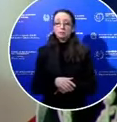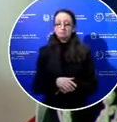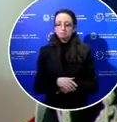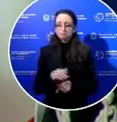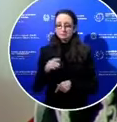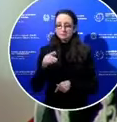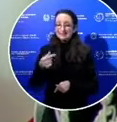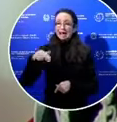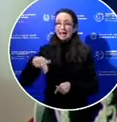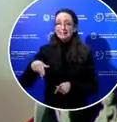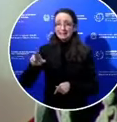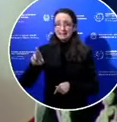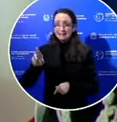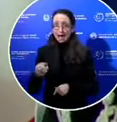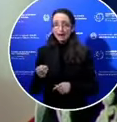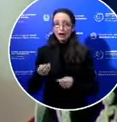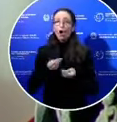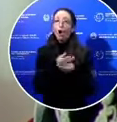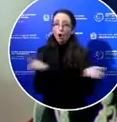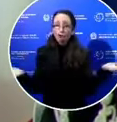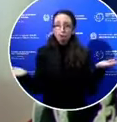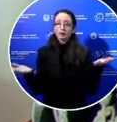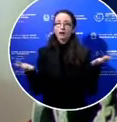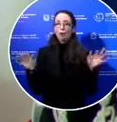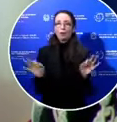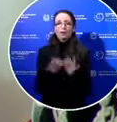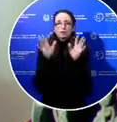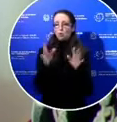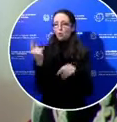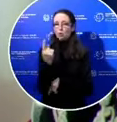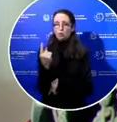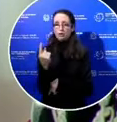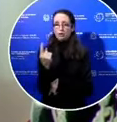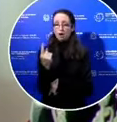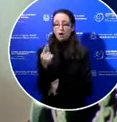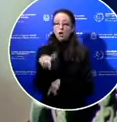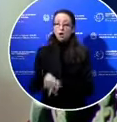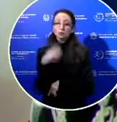offre certamente un'occasione irripetibile. Qui a Genova